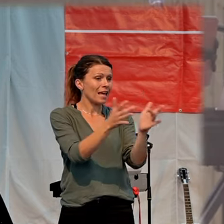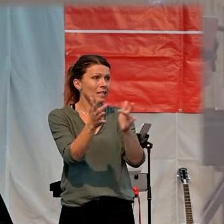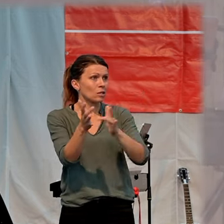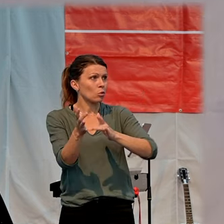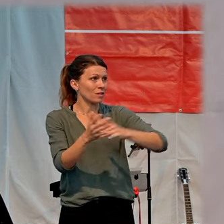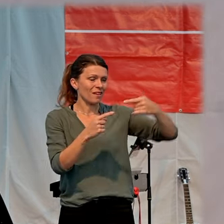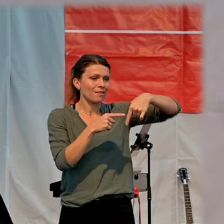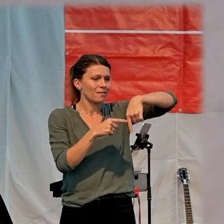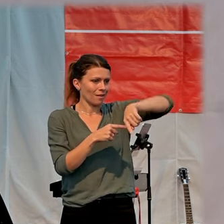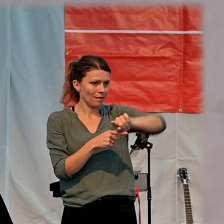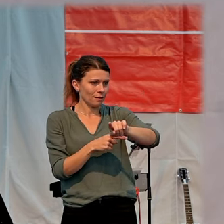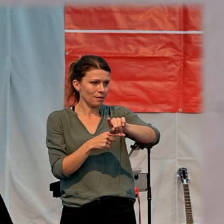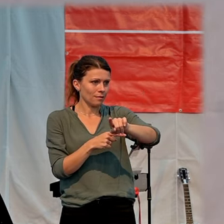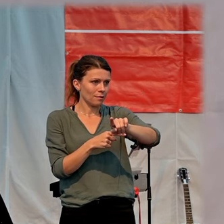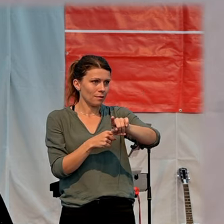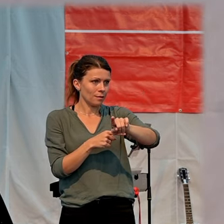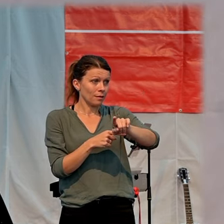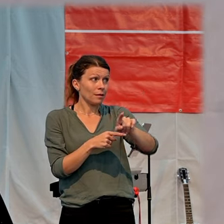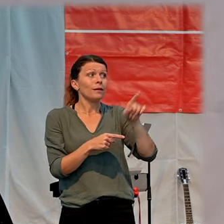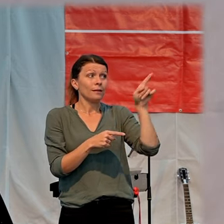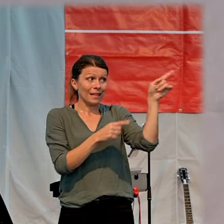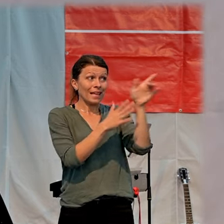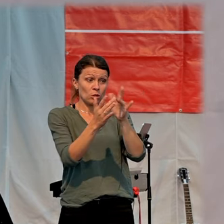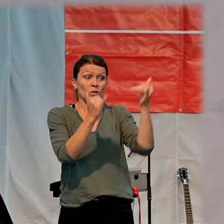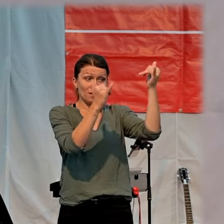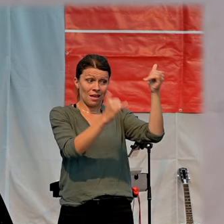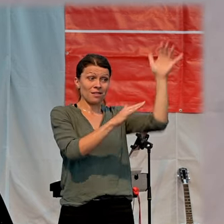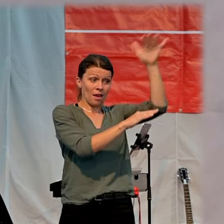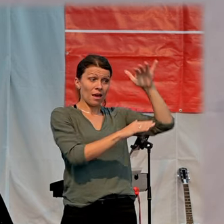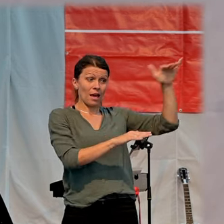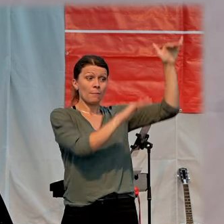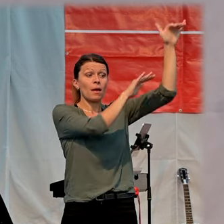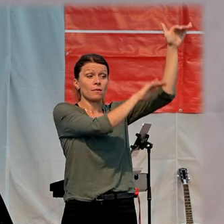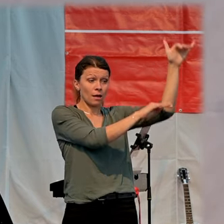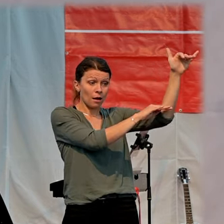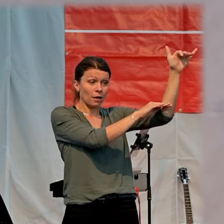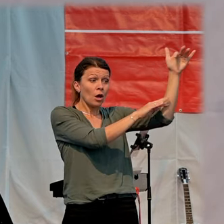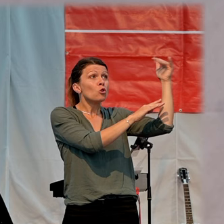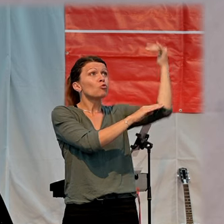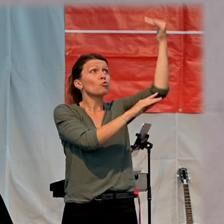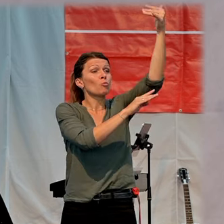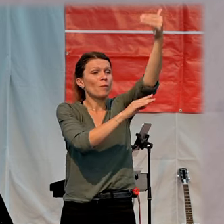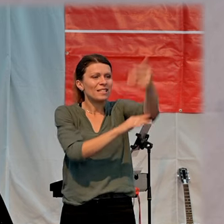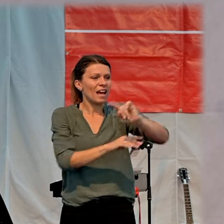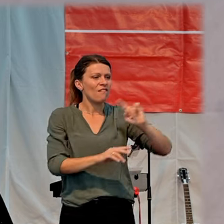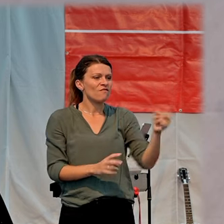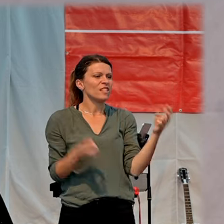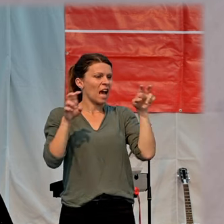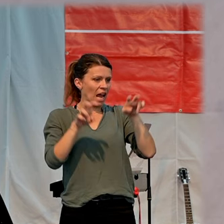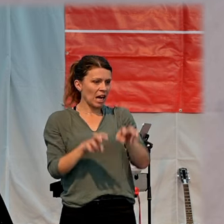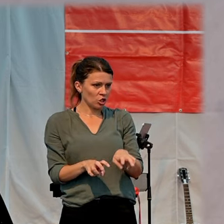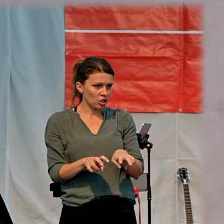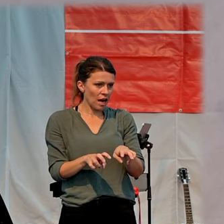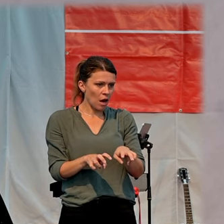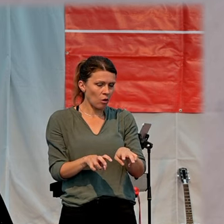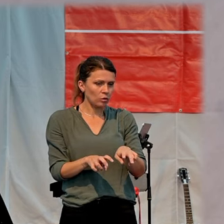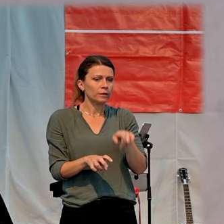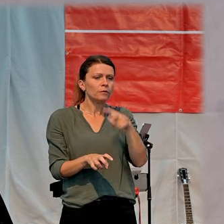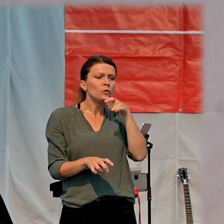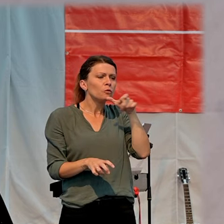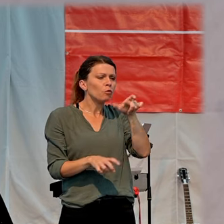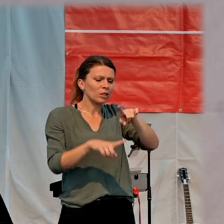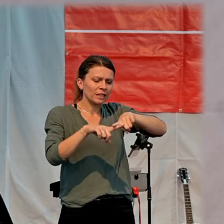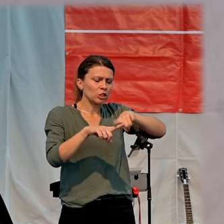sende. Den muss der Himmel aufnehmen bis zu den Zeiten der Wiederherstellung aller Dinge,